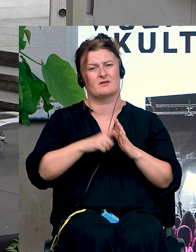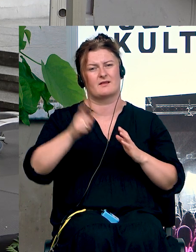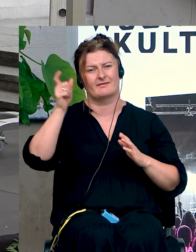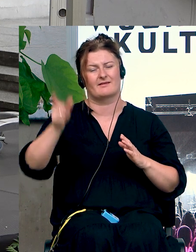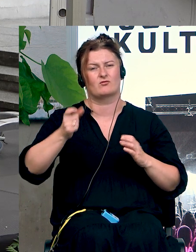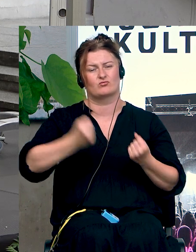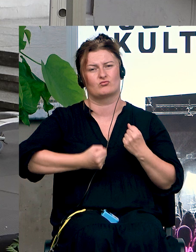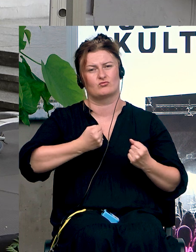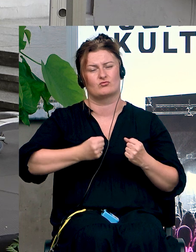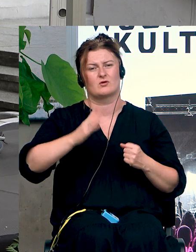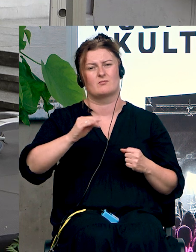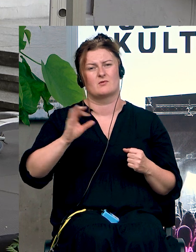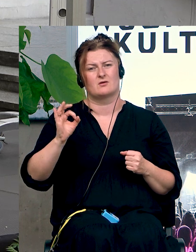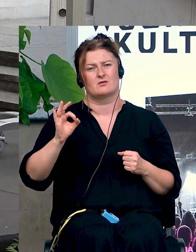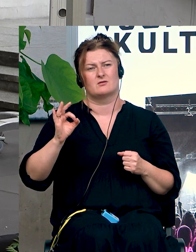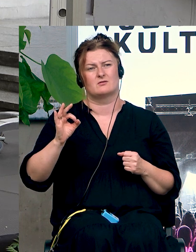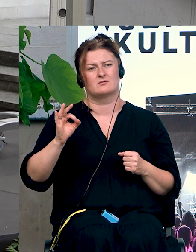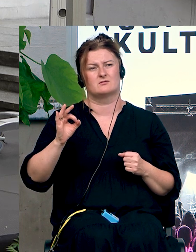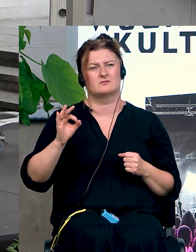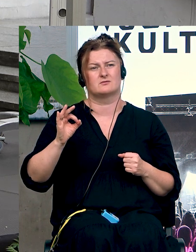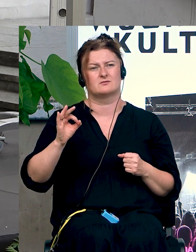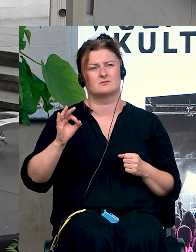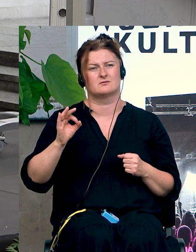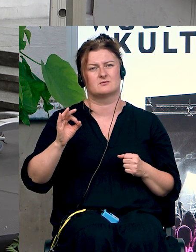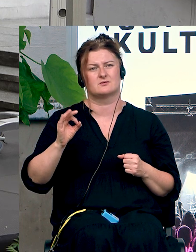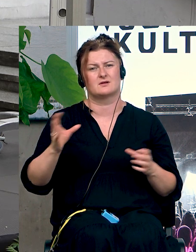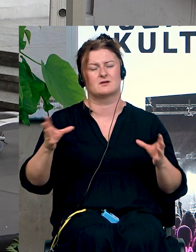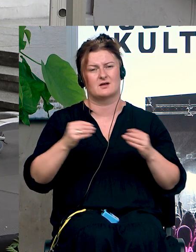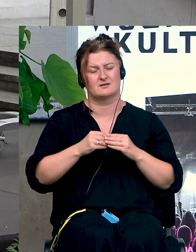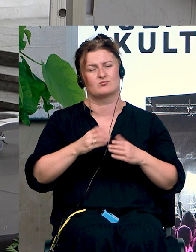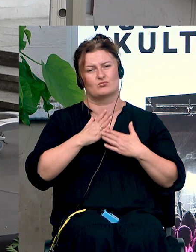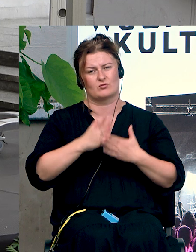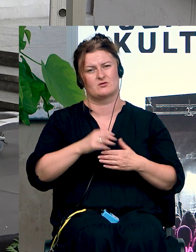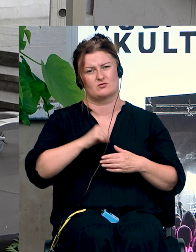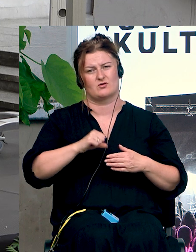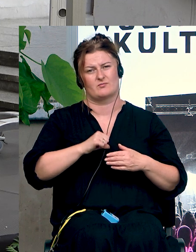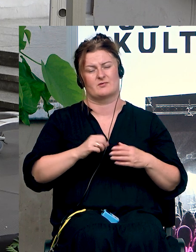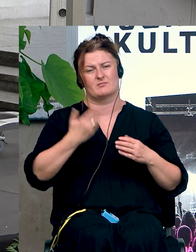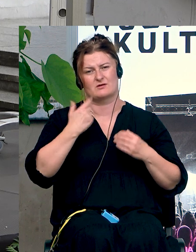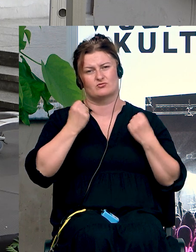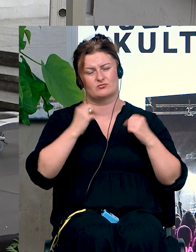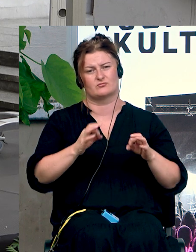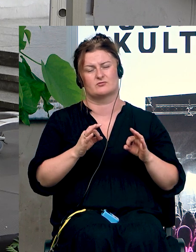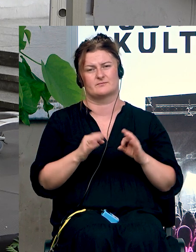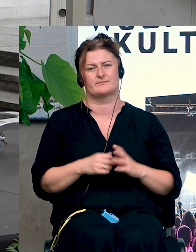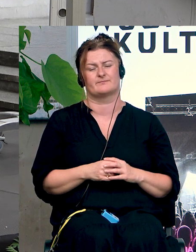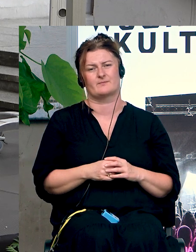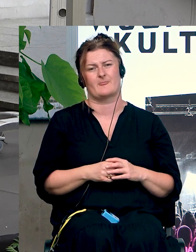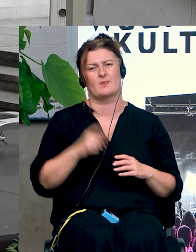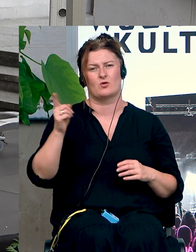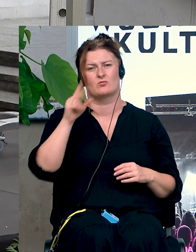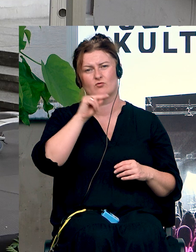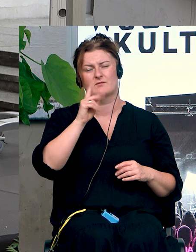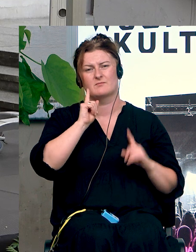16-річної підлітки. Але разом ми впоралися і зробили це дуже добре. І він правду каже, що це наша шоста спільна праця.